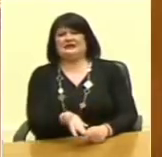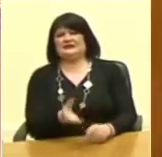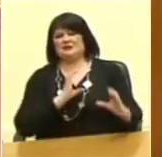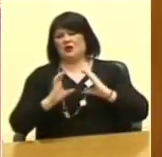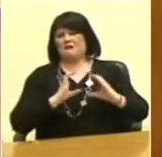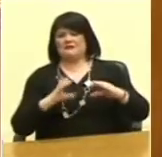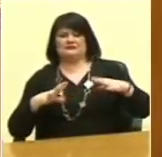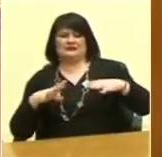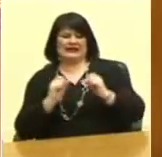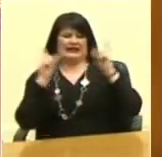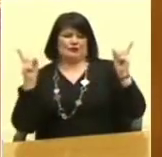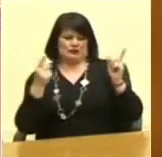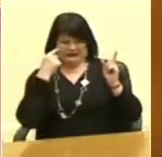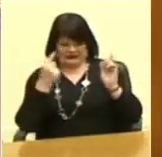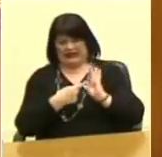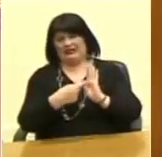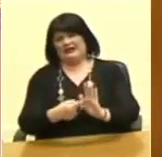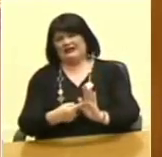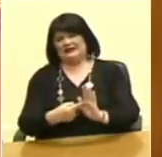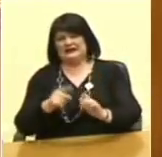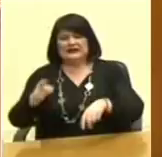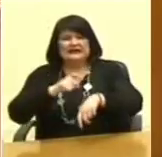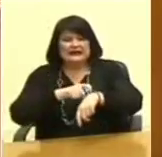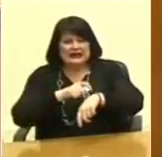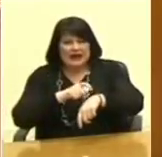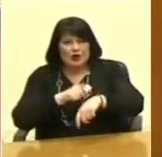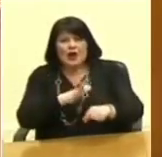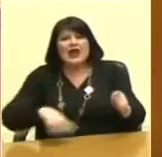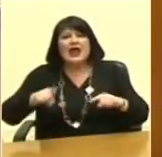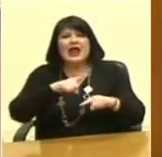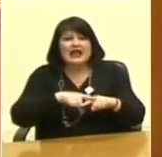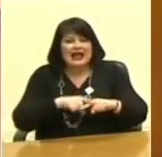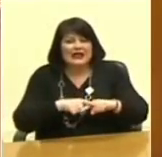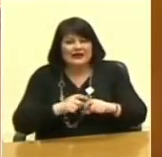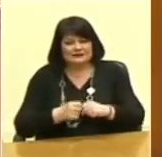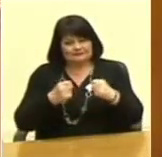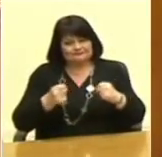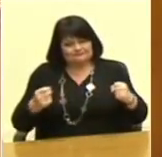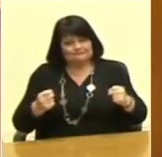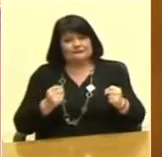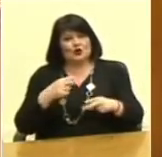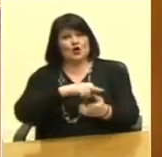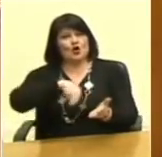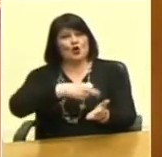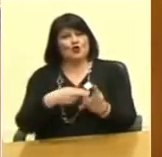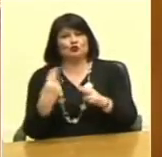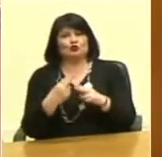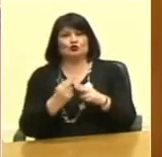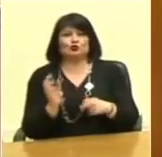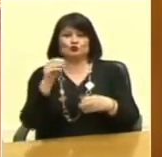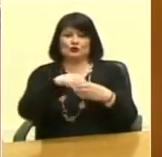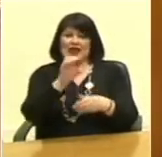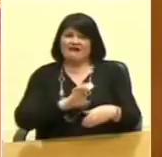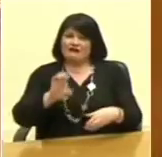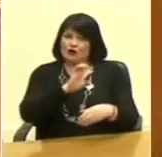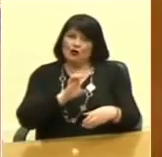εντυπώσεων. Την ίδια ώρα η Ελλάδα ανακτά αναβαθμισμένο ρόλο στην Ευρώπη και τα Βαλκάνια.